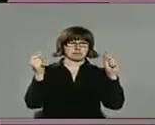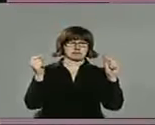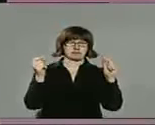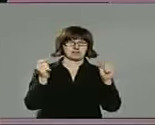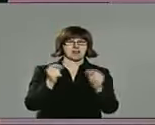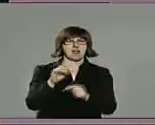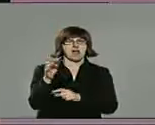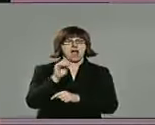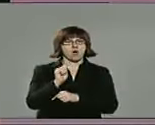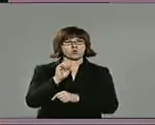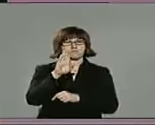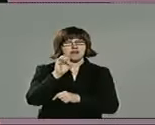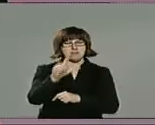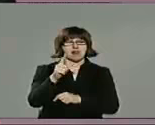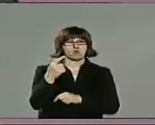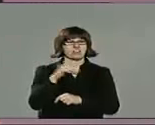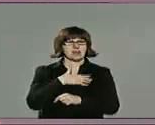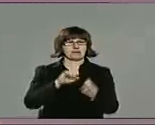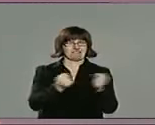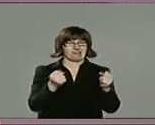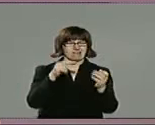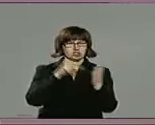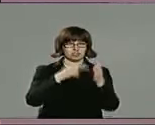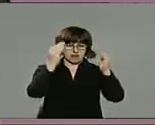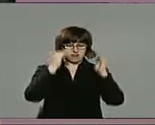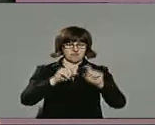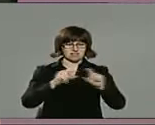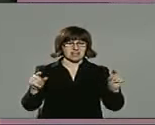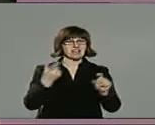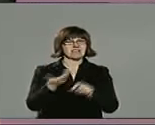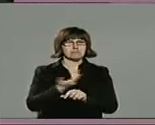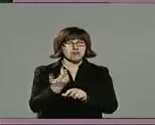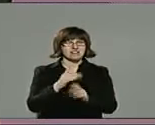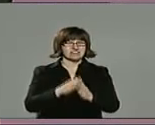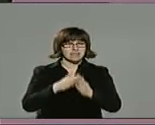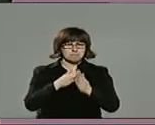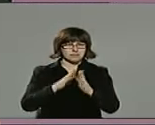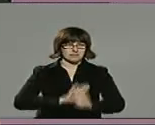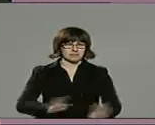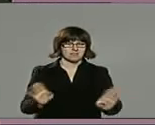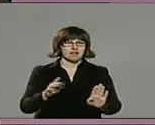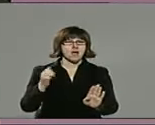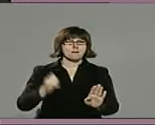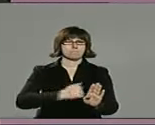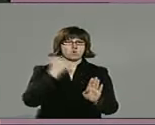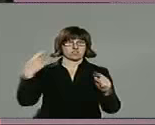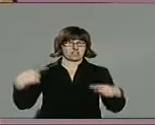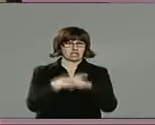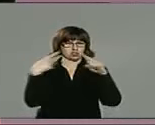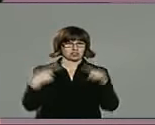mit August Bebel und Wilhelm Liebknecht. Und darunter stand, nicht betteln, nicht bitten, nur mutig